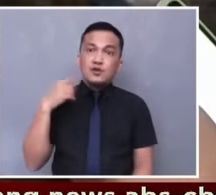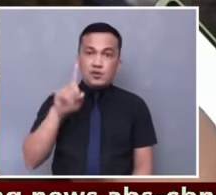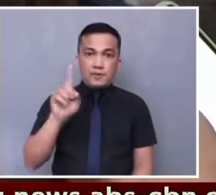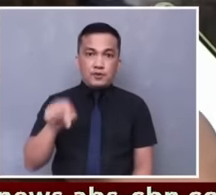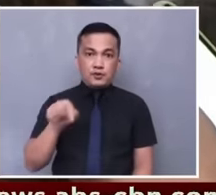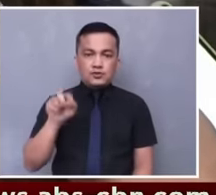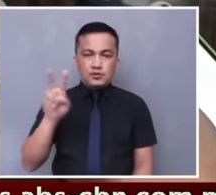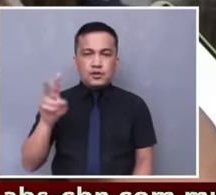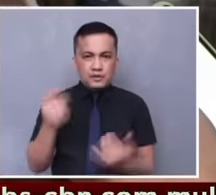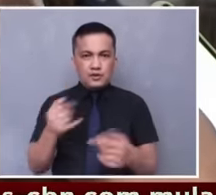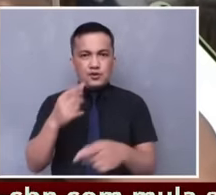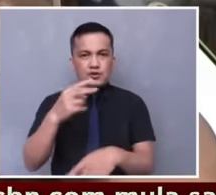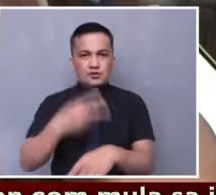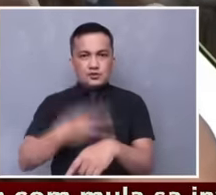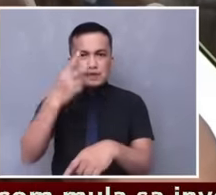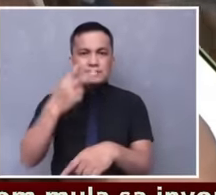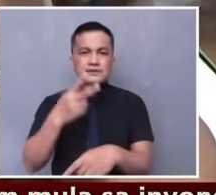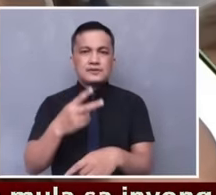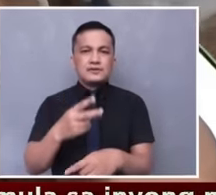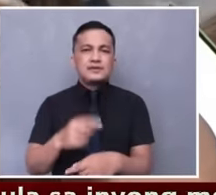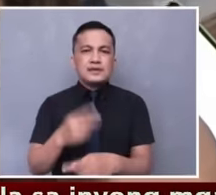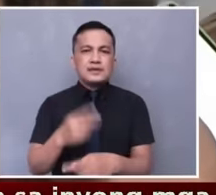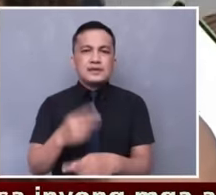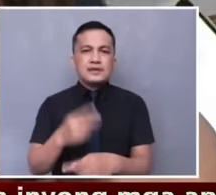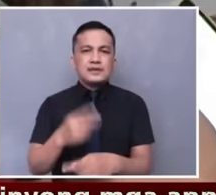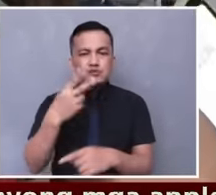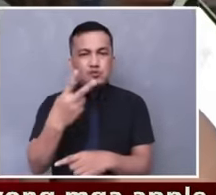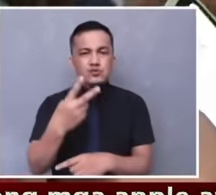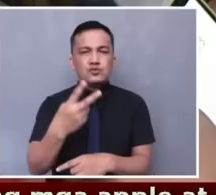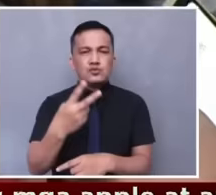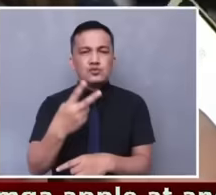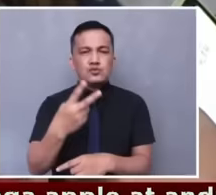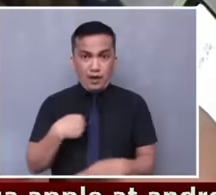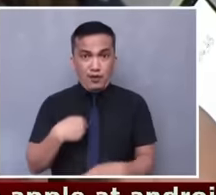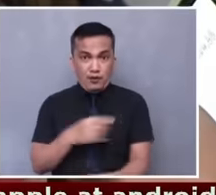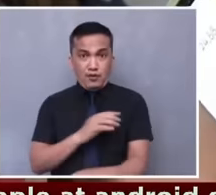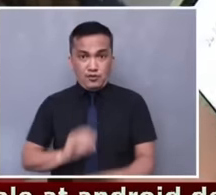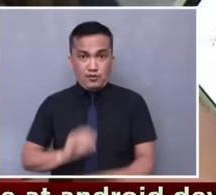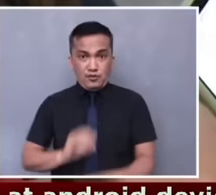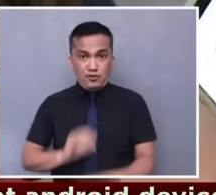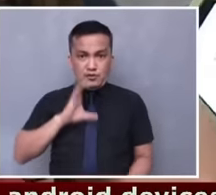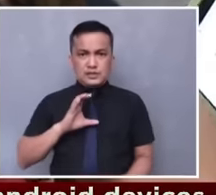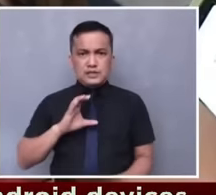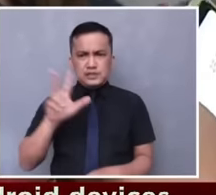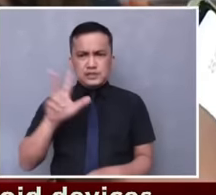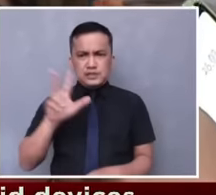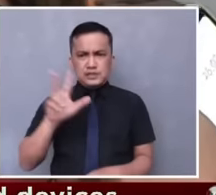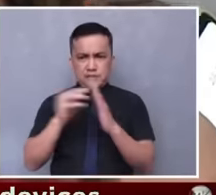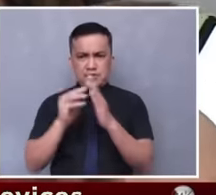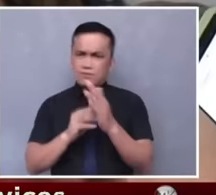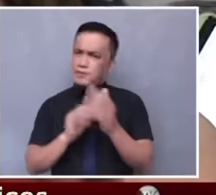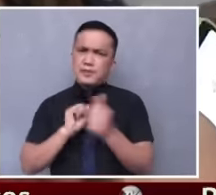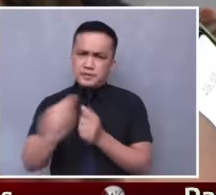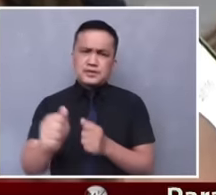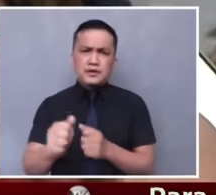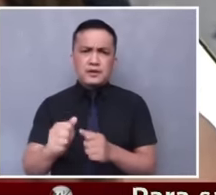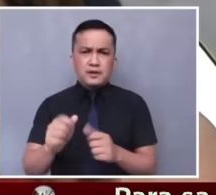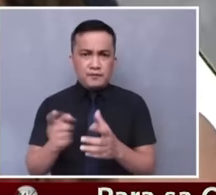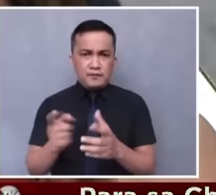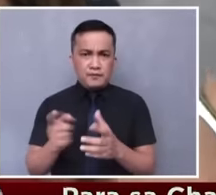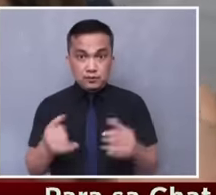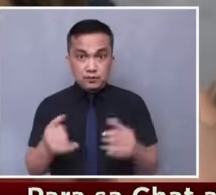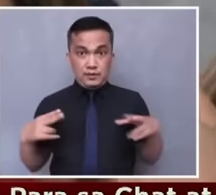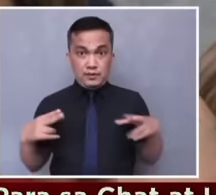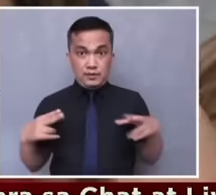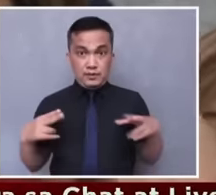it. I'm still very confident na yung 3 million natin masasurpass natin yun. Unang-una, ngayon, walang pasok. We take this